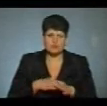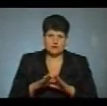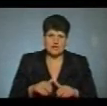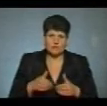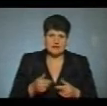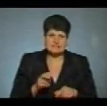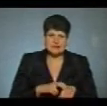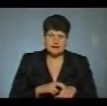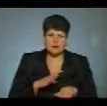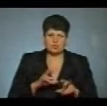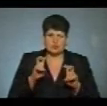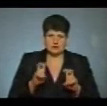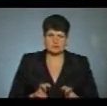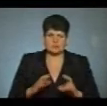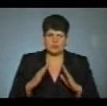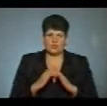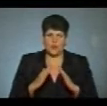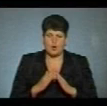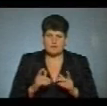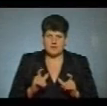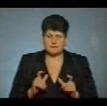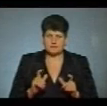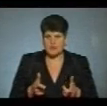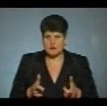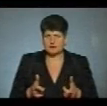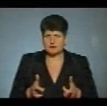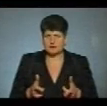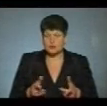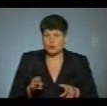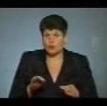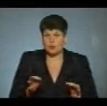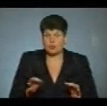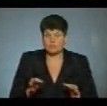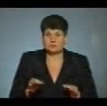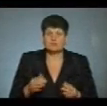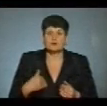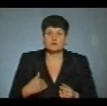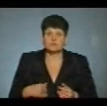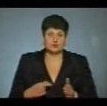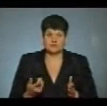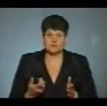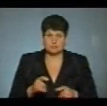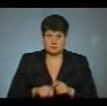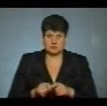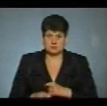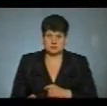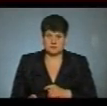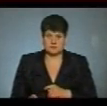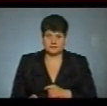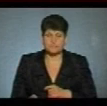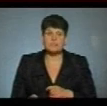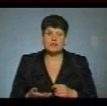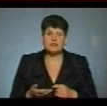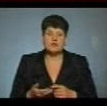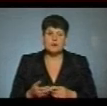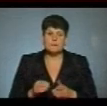рекомендації лікаря, була вдома на карантині, звичайно, що вони, такі люди не попадають в групу ризику. Ну, також пишуть